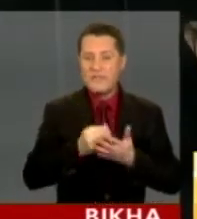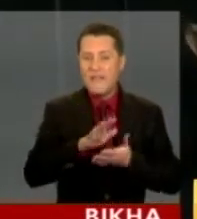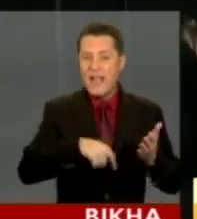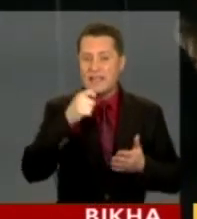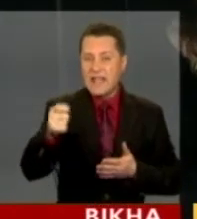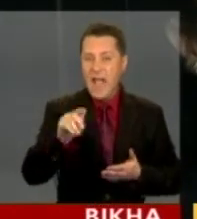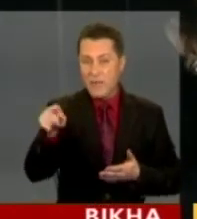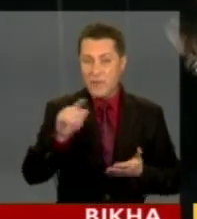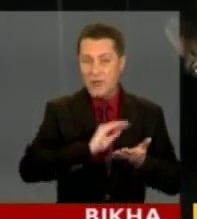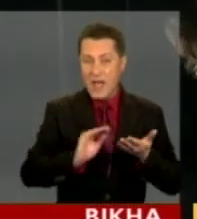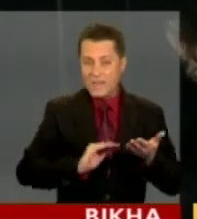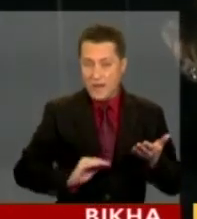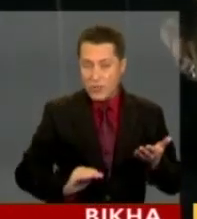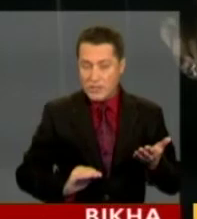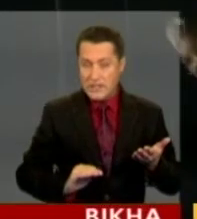вона наводила